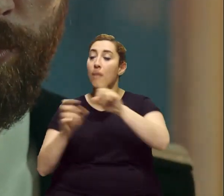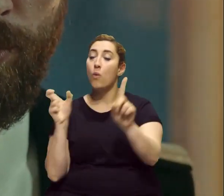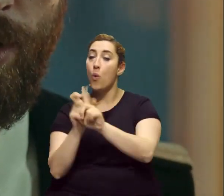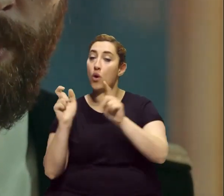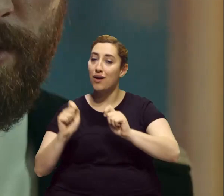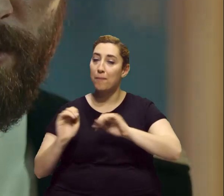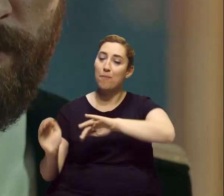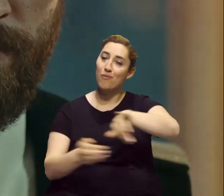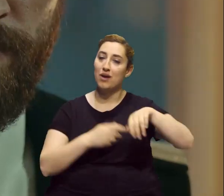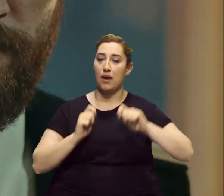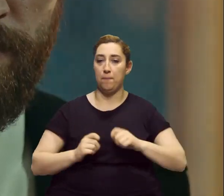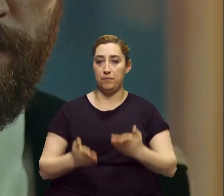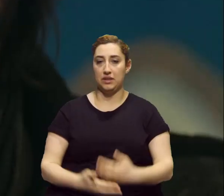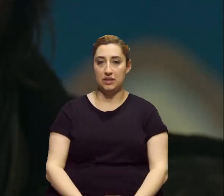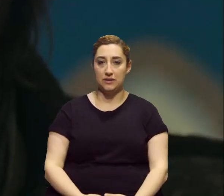koruyup kollamanız.